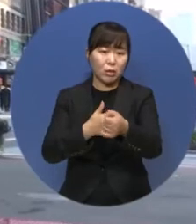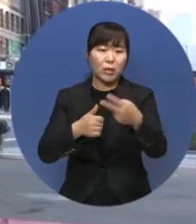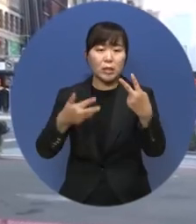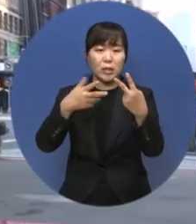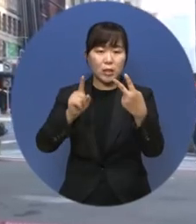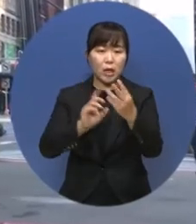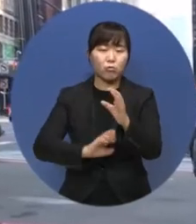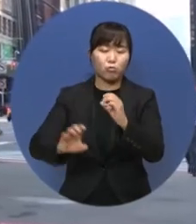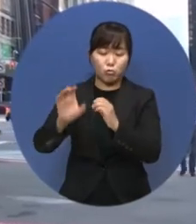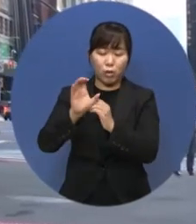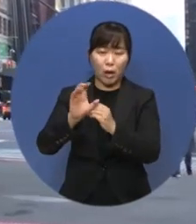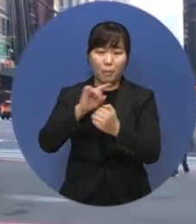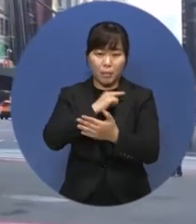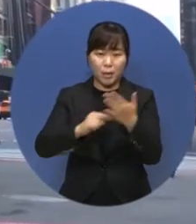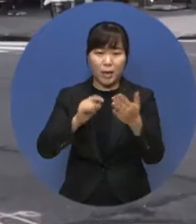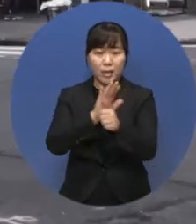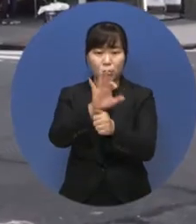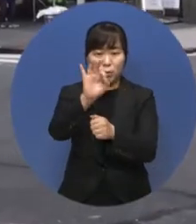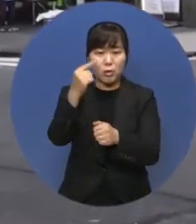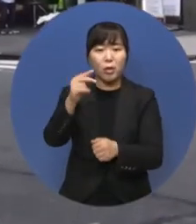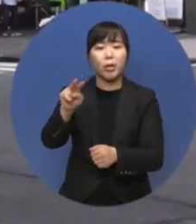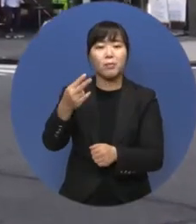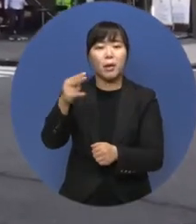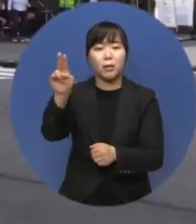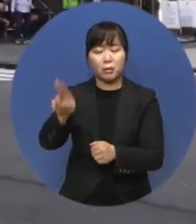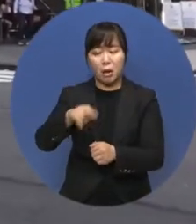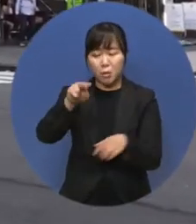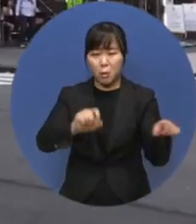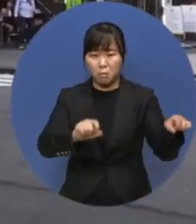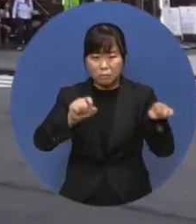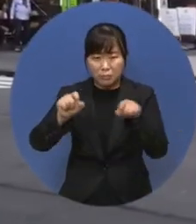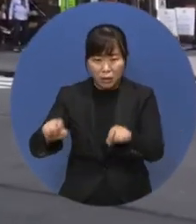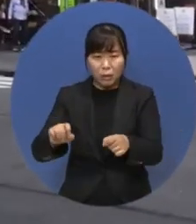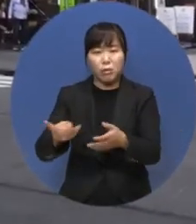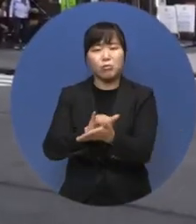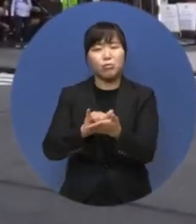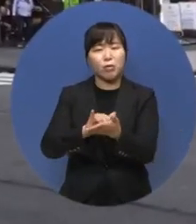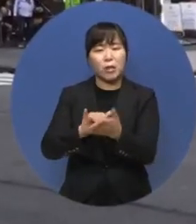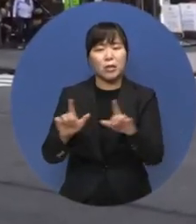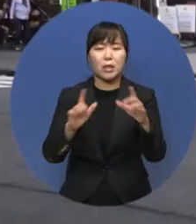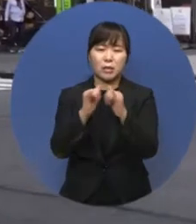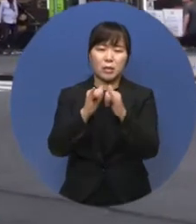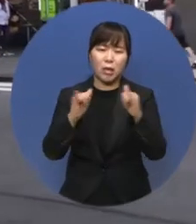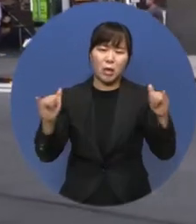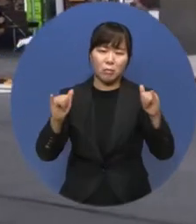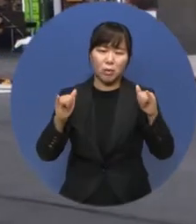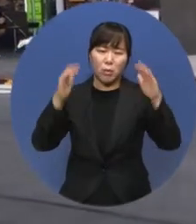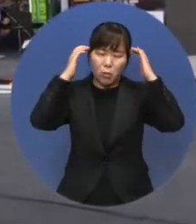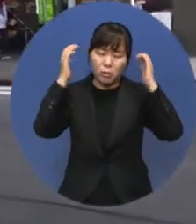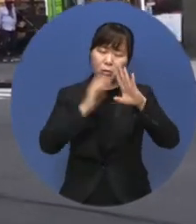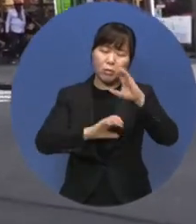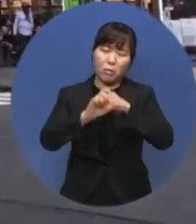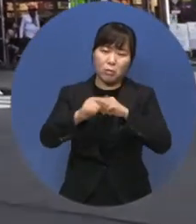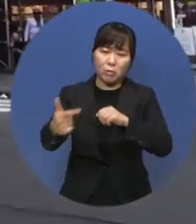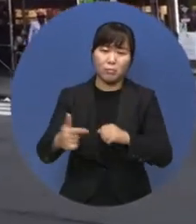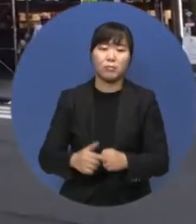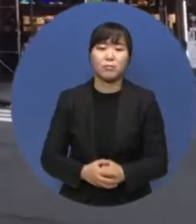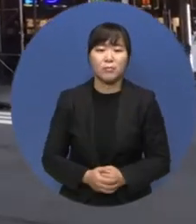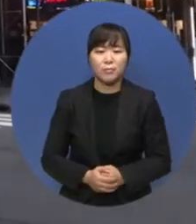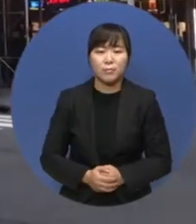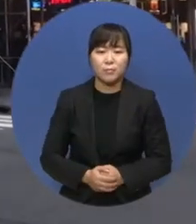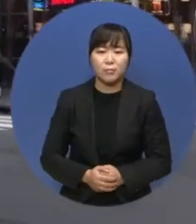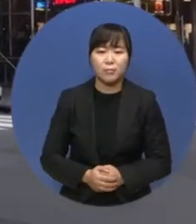추가 재난지원금 1200달러도 미뤄지면서 뉴요커의 생활고는 더 심해질 것으로 전망합니다.